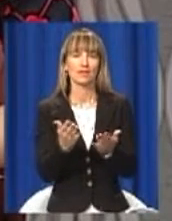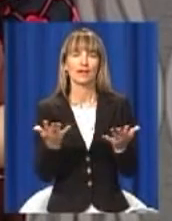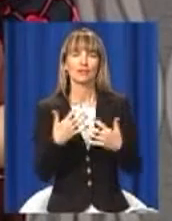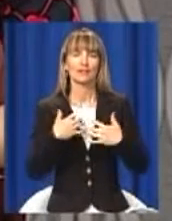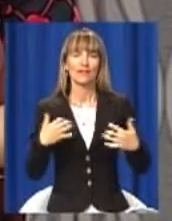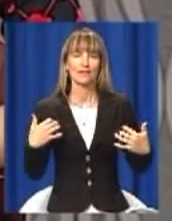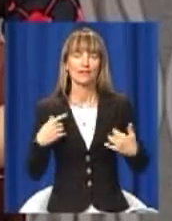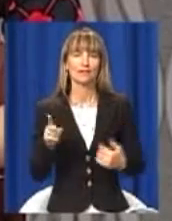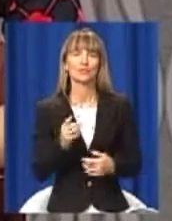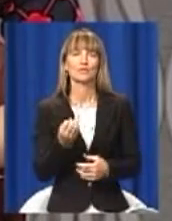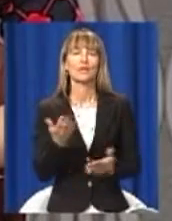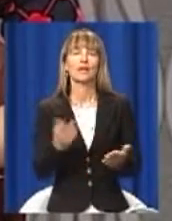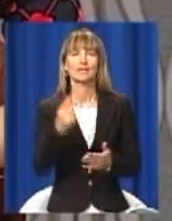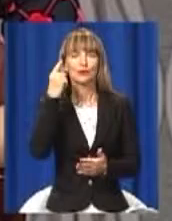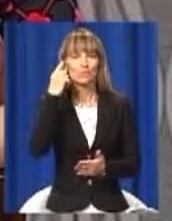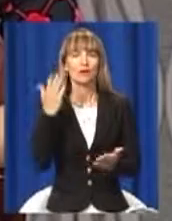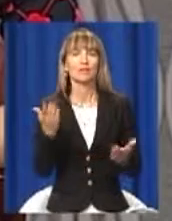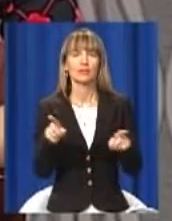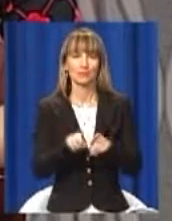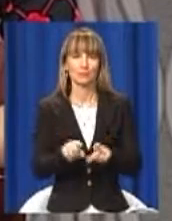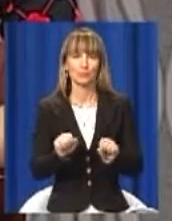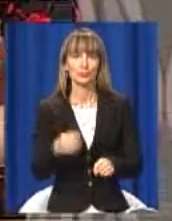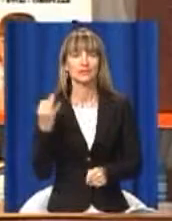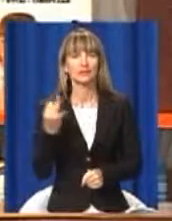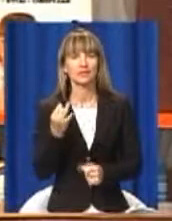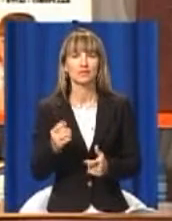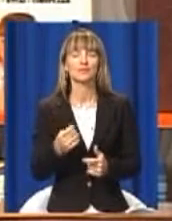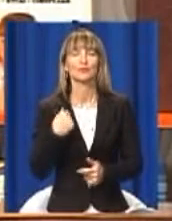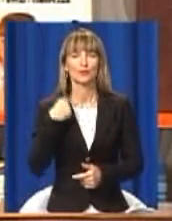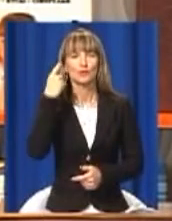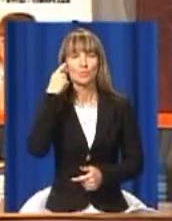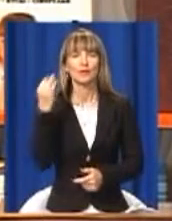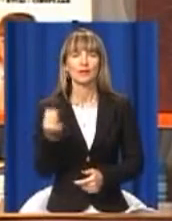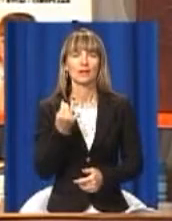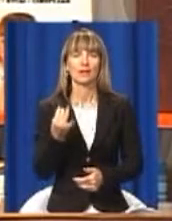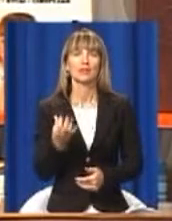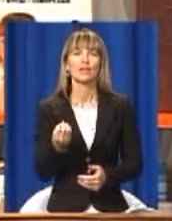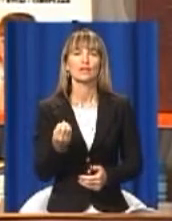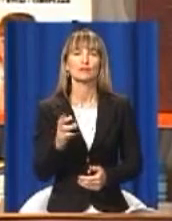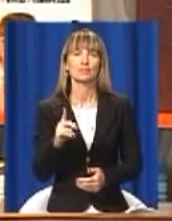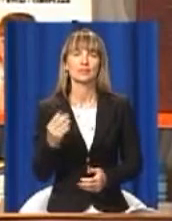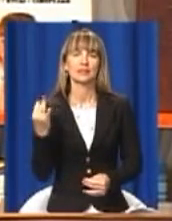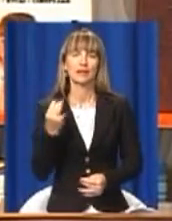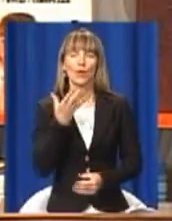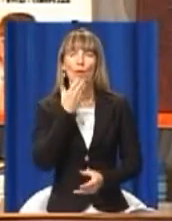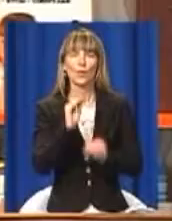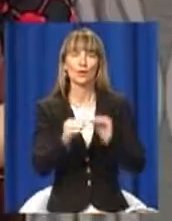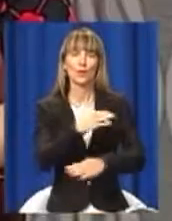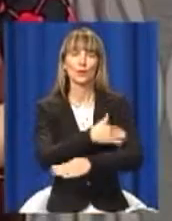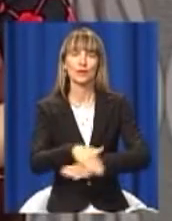тваринку або ще щось. Як ти думаєш, як таке можна? Цікаво, не цікаво? Цікаво. А ще, як би було цікаво прикрашати